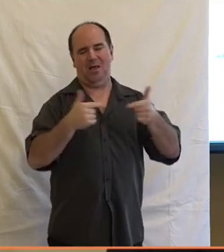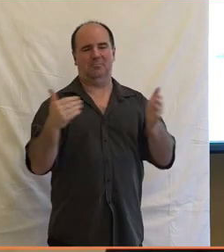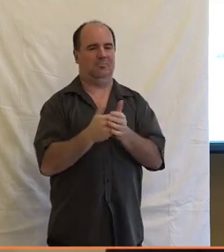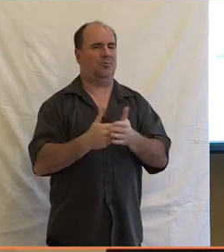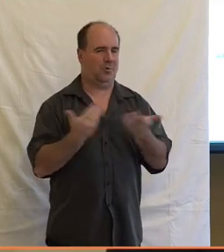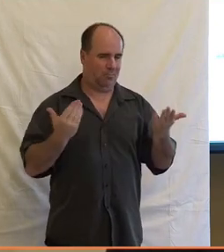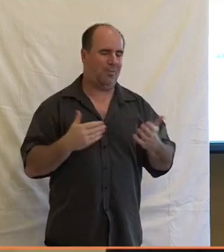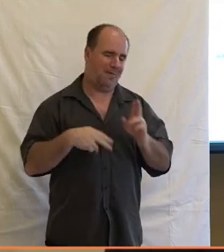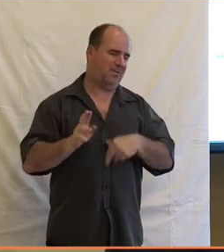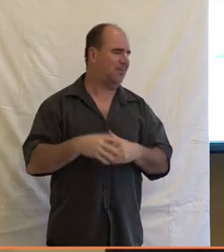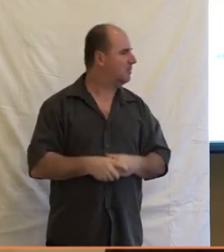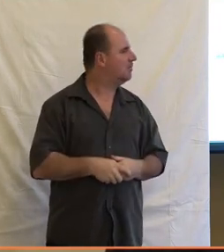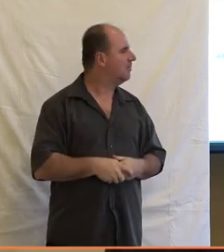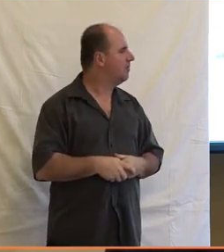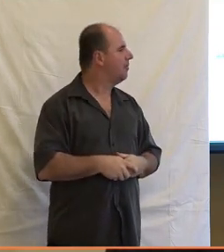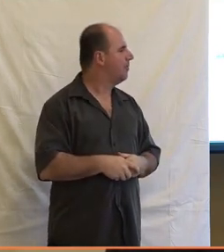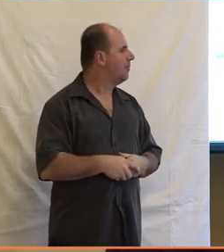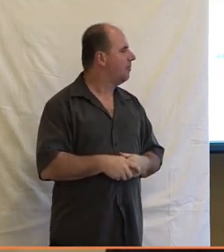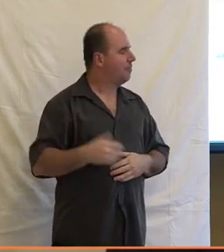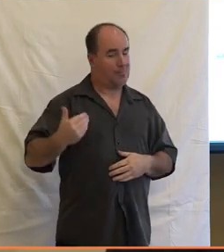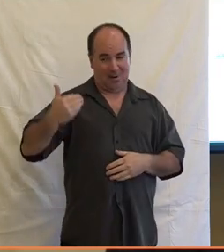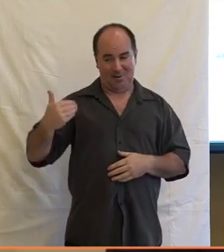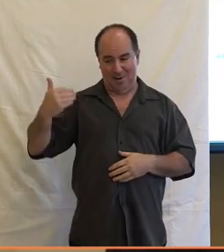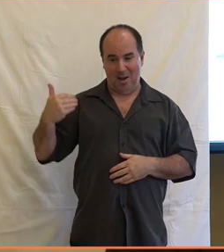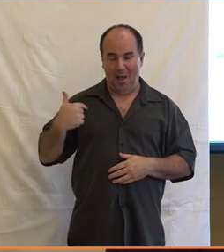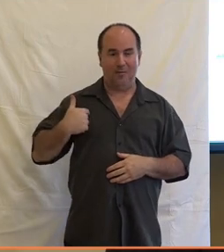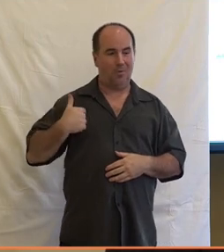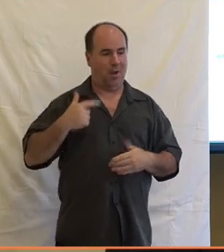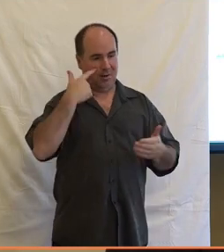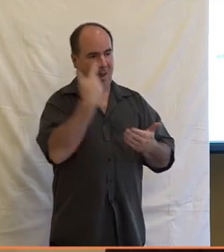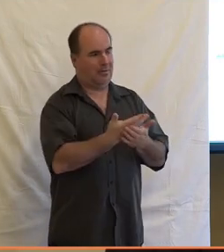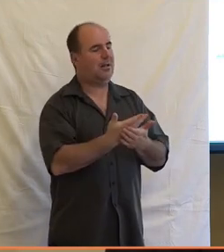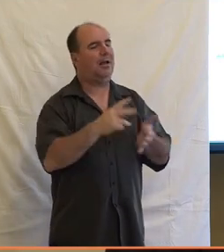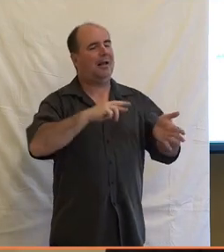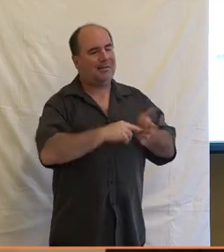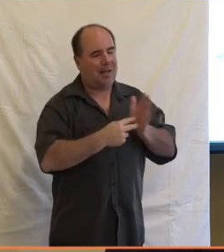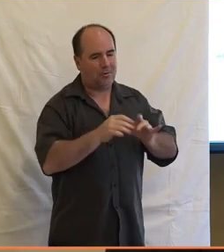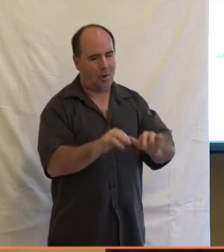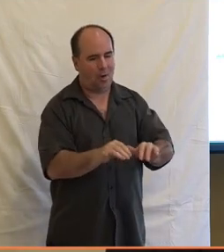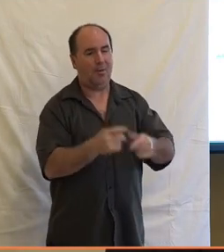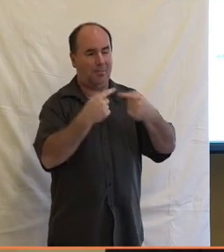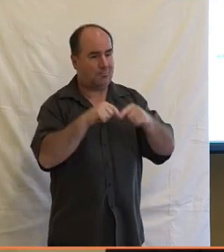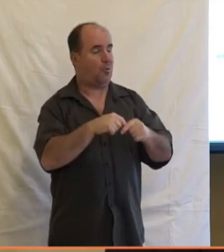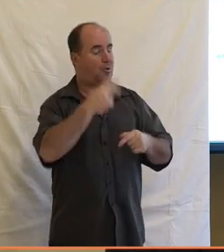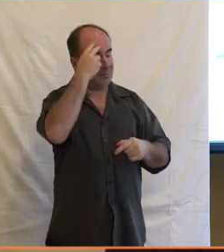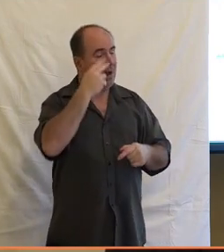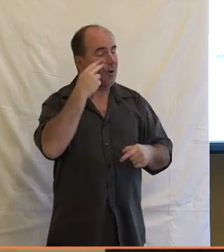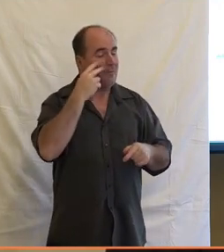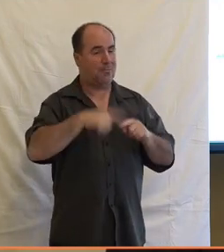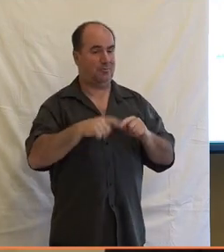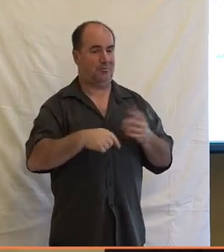volně dostupných nebo jako open source technologiích pro zrakově postižené a z těch účastníků